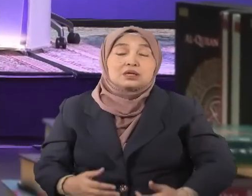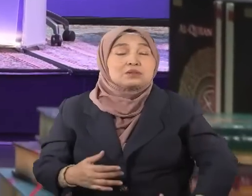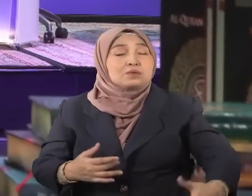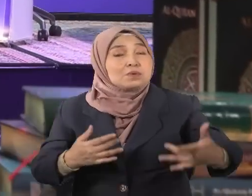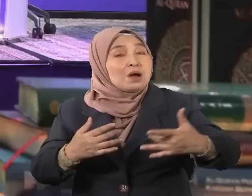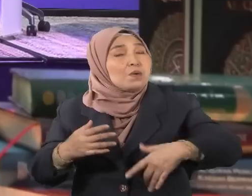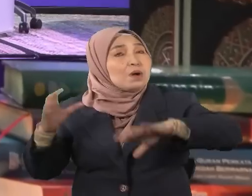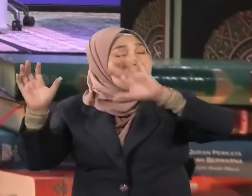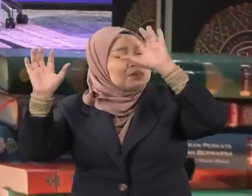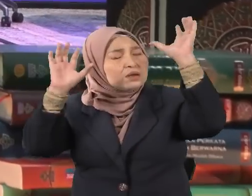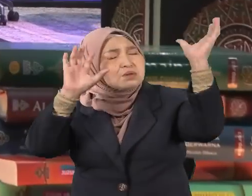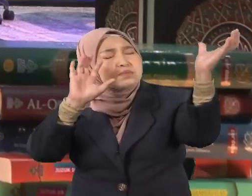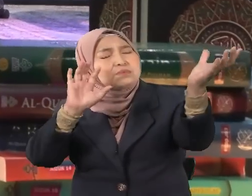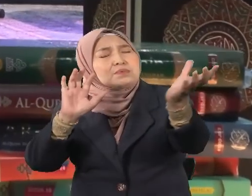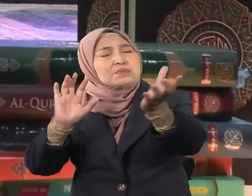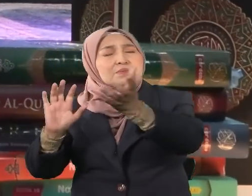itu